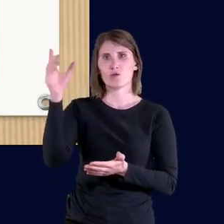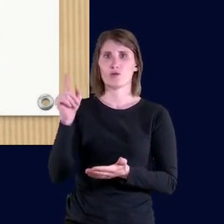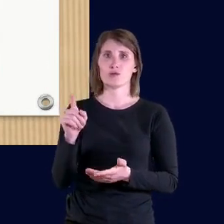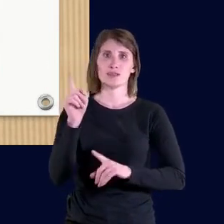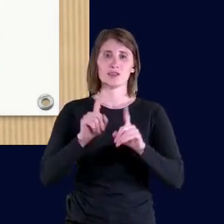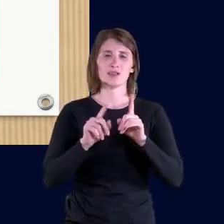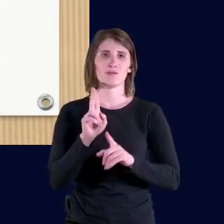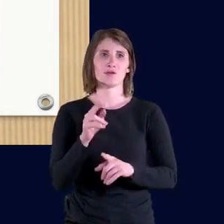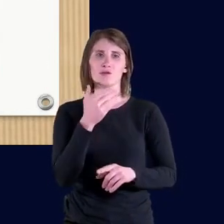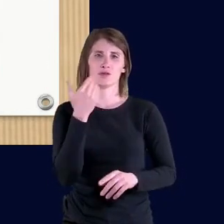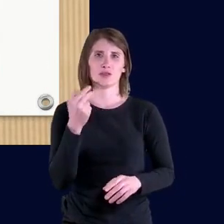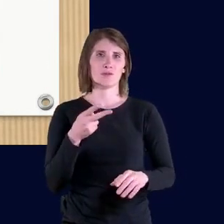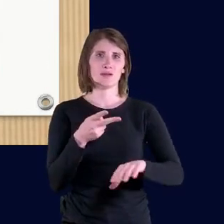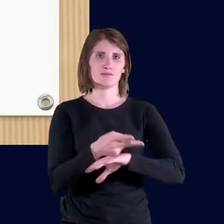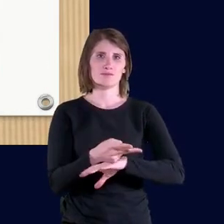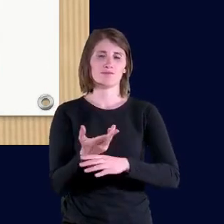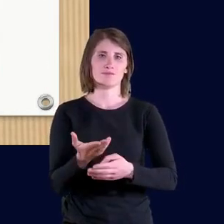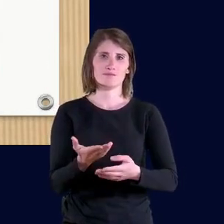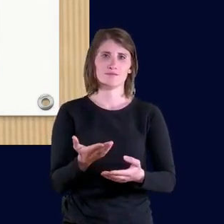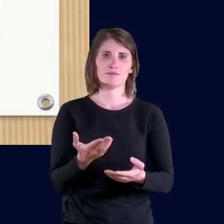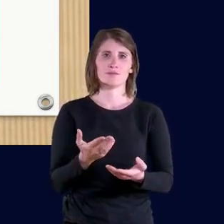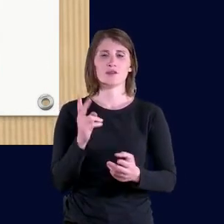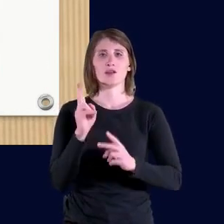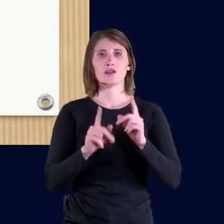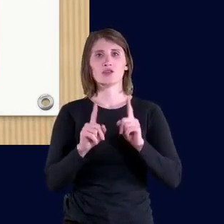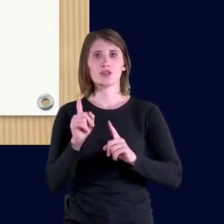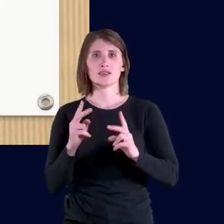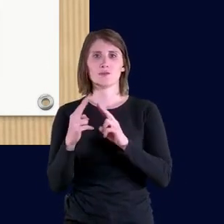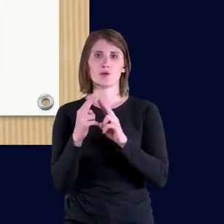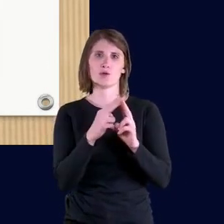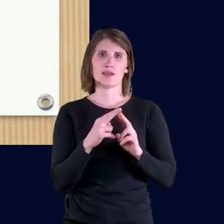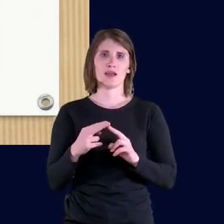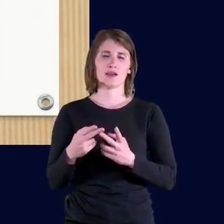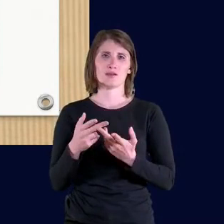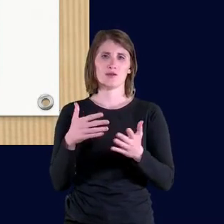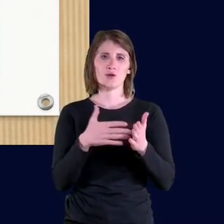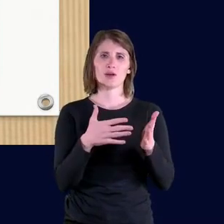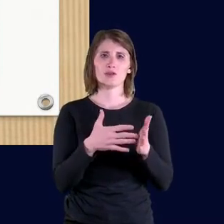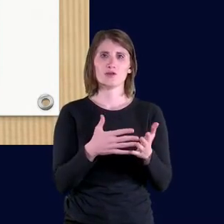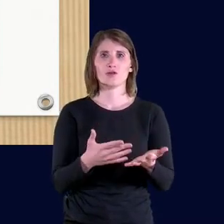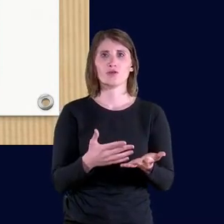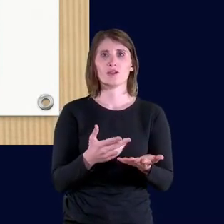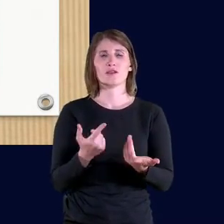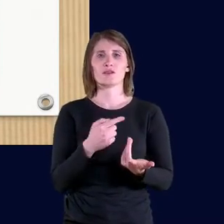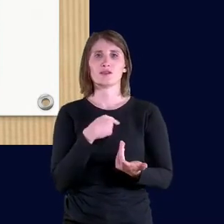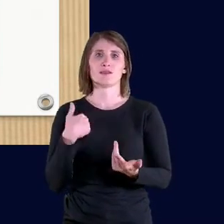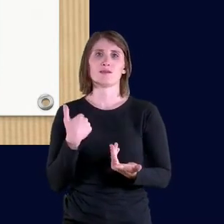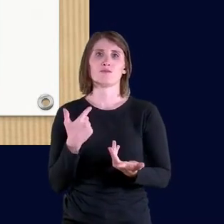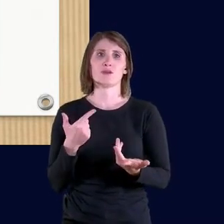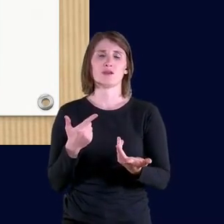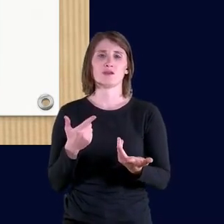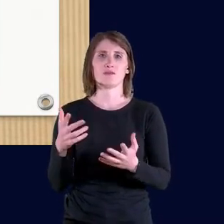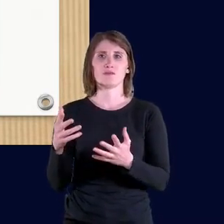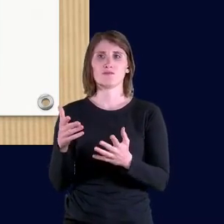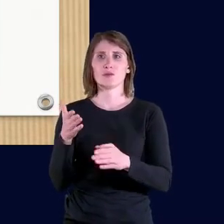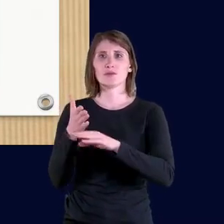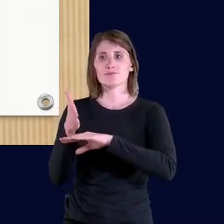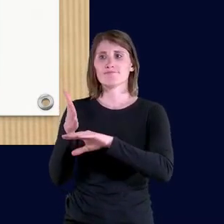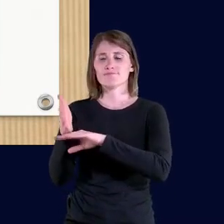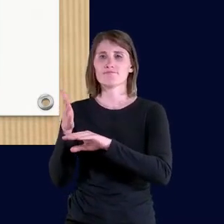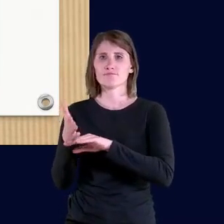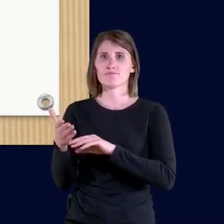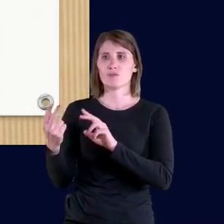nie zawsze była była po prostu kontakty nasze ograniczone sprawiły że do wszystkich mogliśmy też dotrzeć